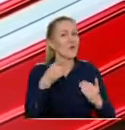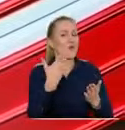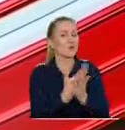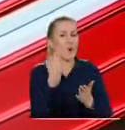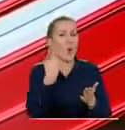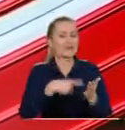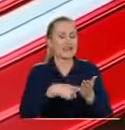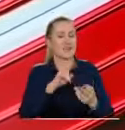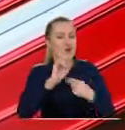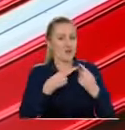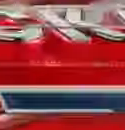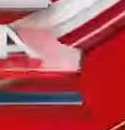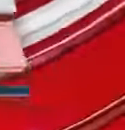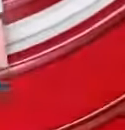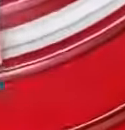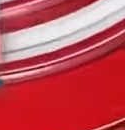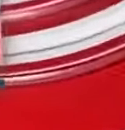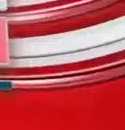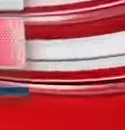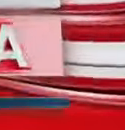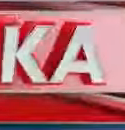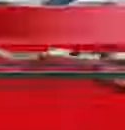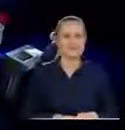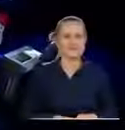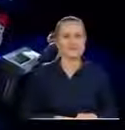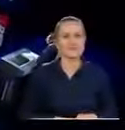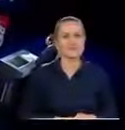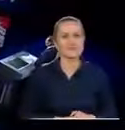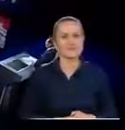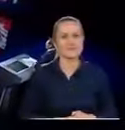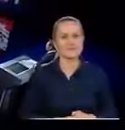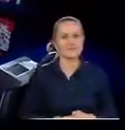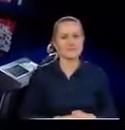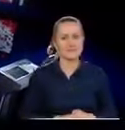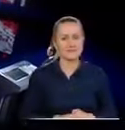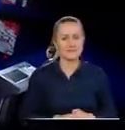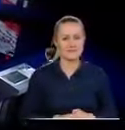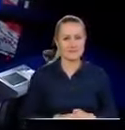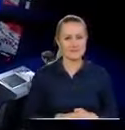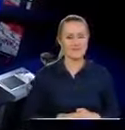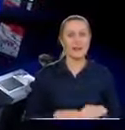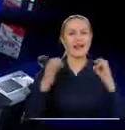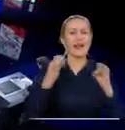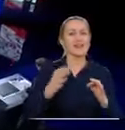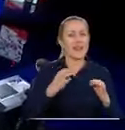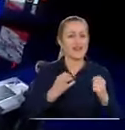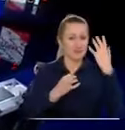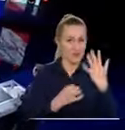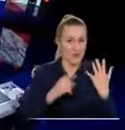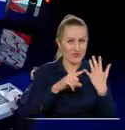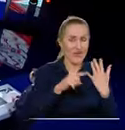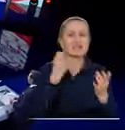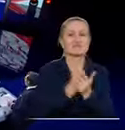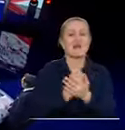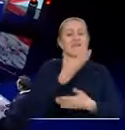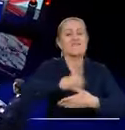w czwartej rundzie pytań. Czas na piątą rundę pytań. Sprawy wewnętrzne.